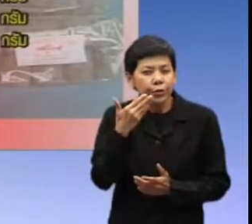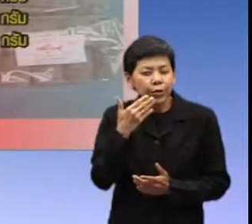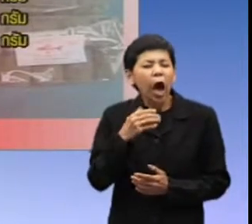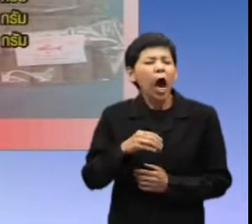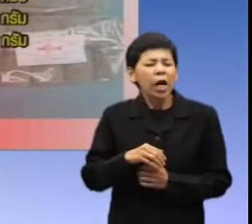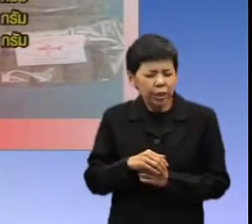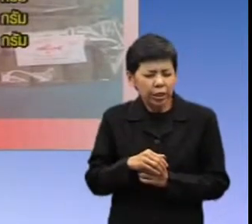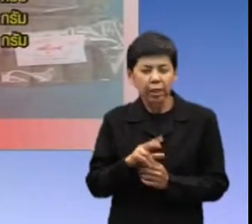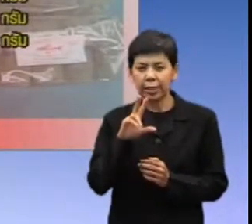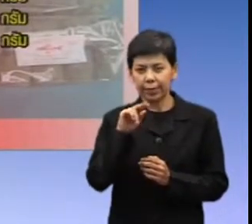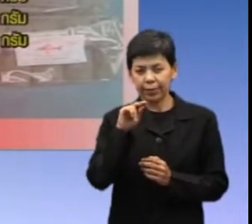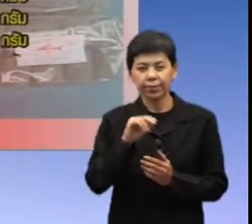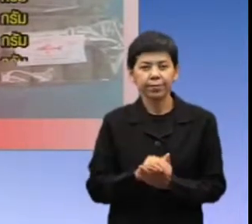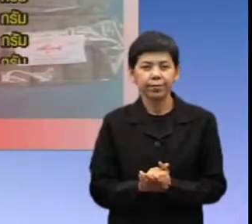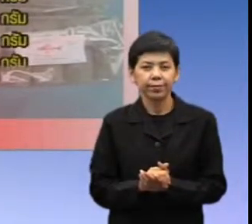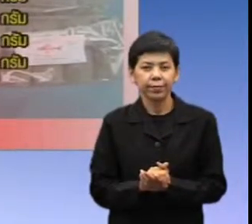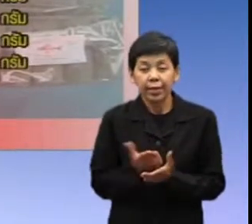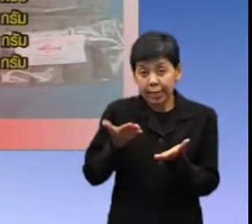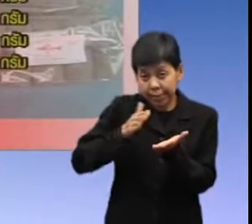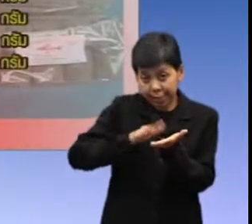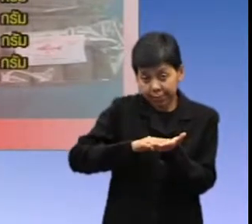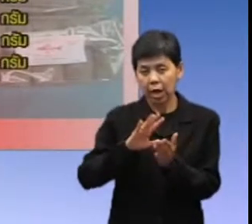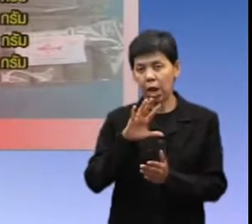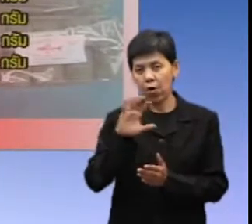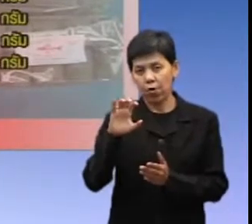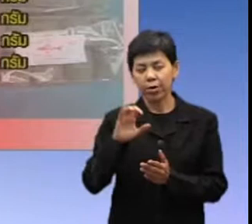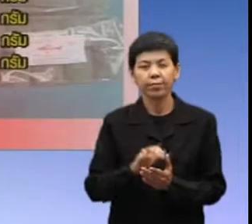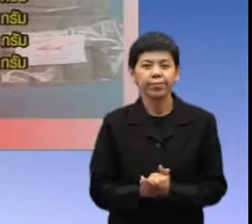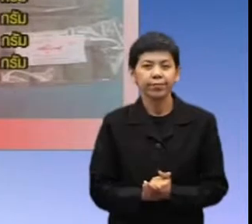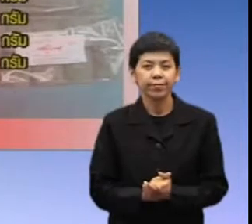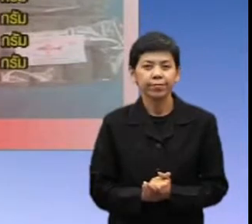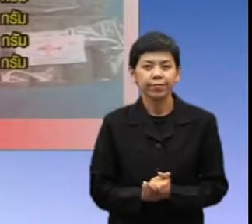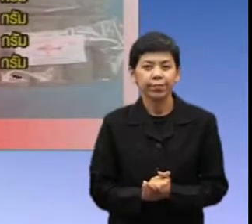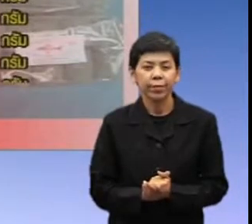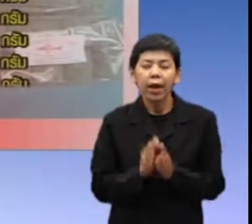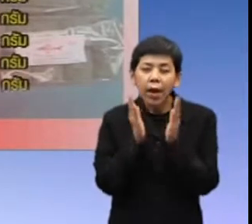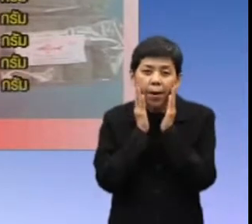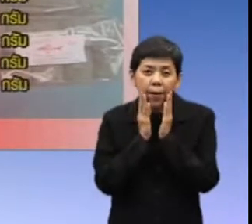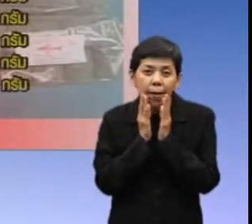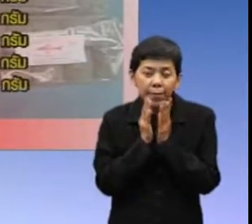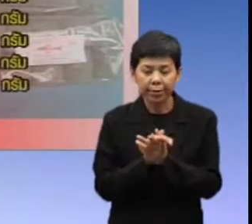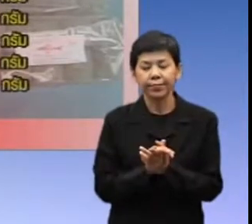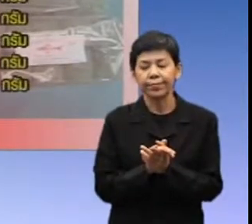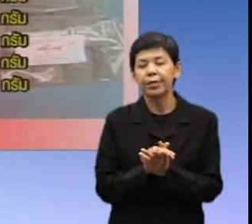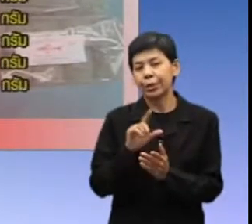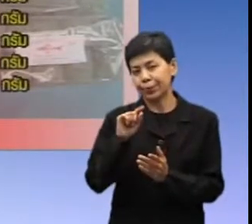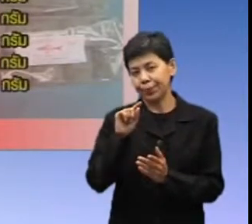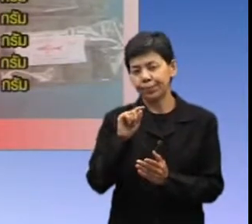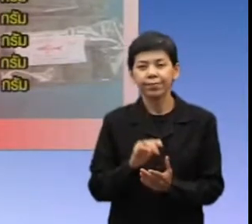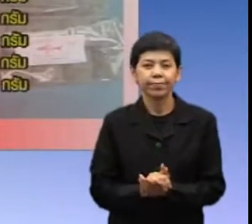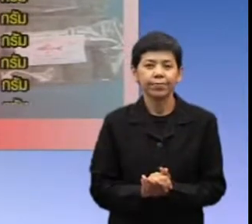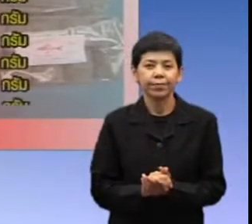ยป่น30กรัมกระเทียมบด500กรัมแป้งสตาร์ท20